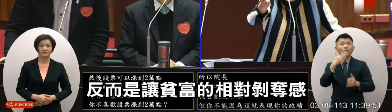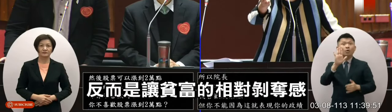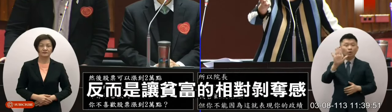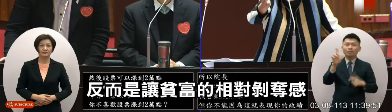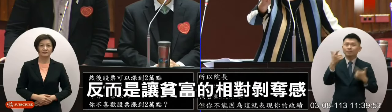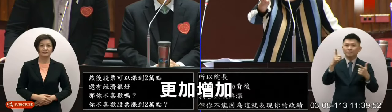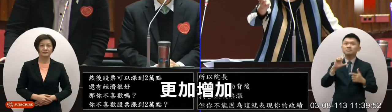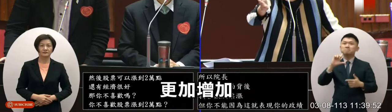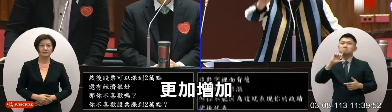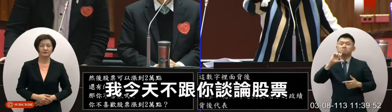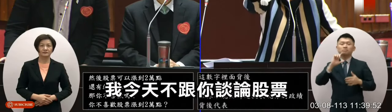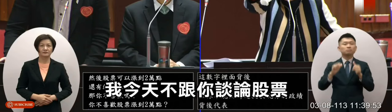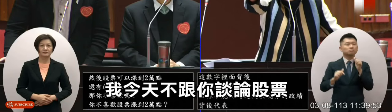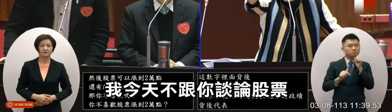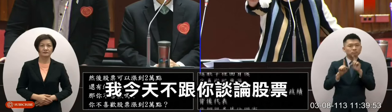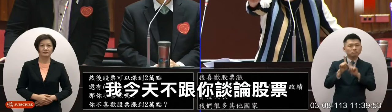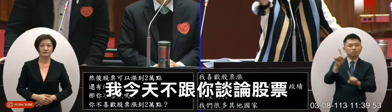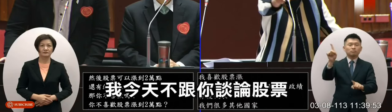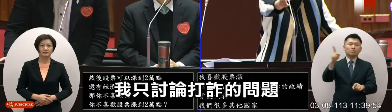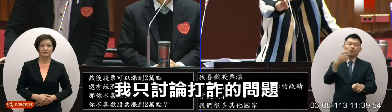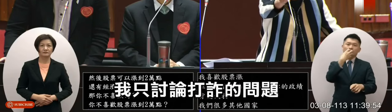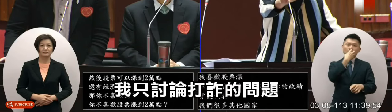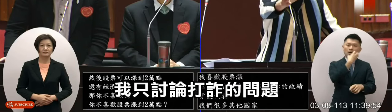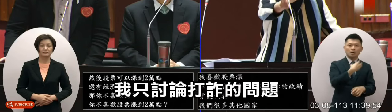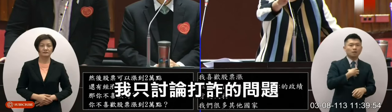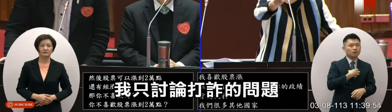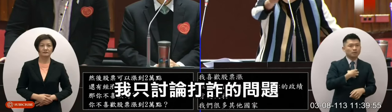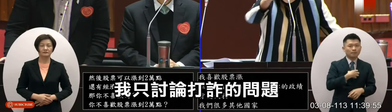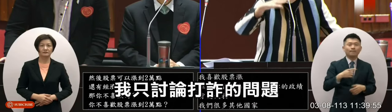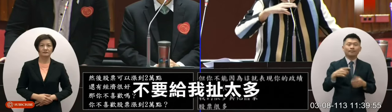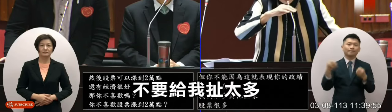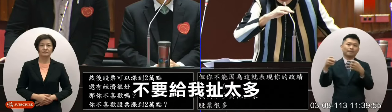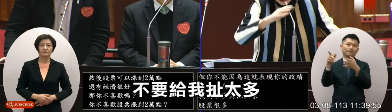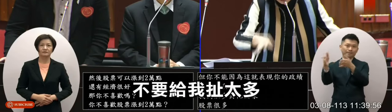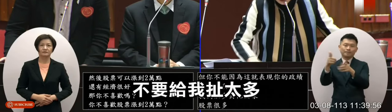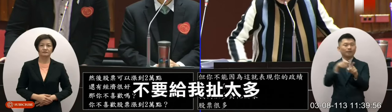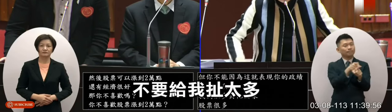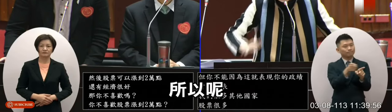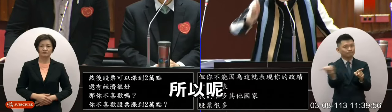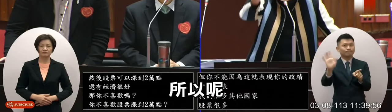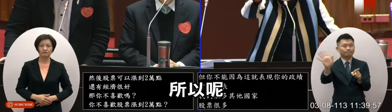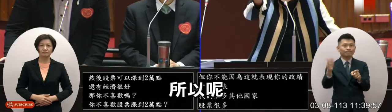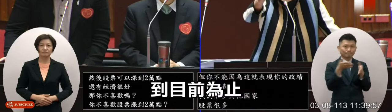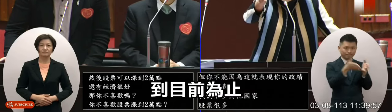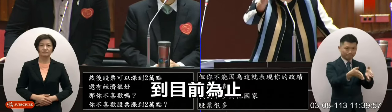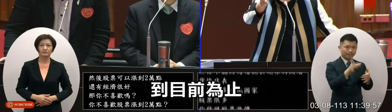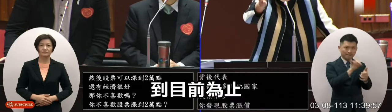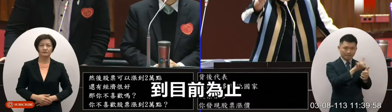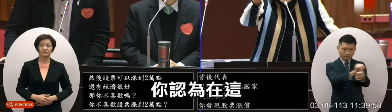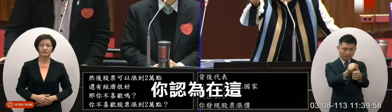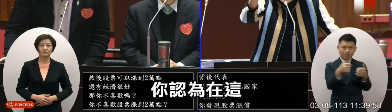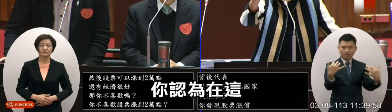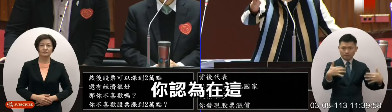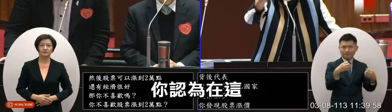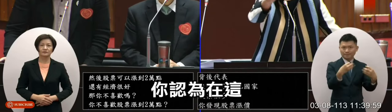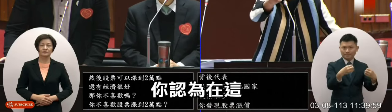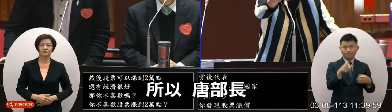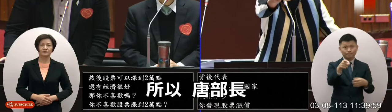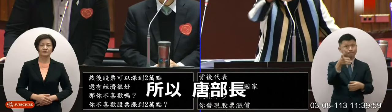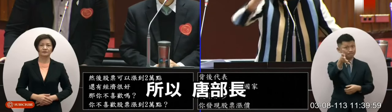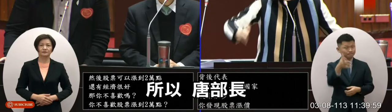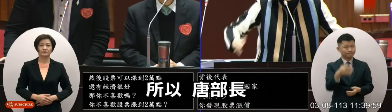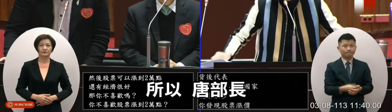相对波动感更加增加。我今天不跟你谈论股票，我只讨论打诈的问题，不要给我扯太多。所以呢，到目前为止，你认为在